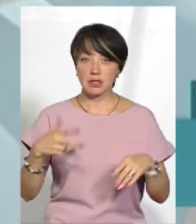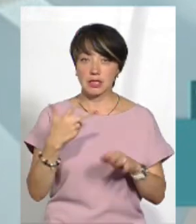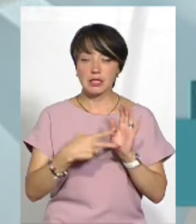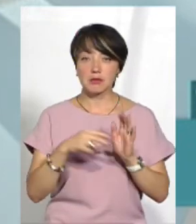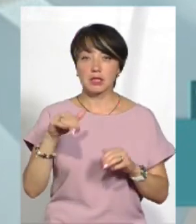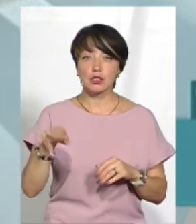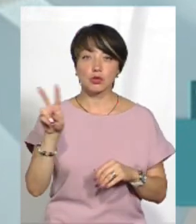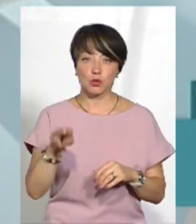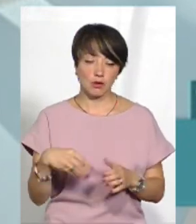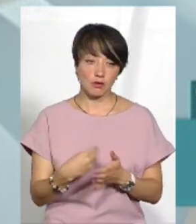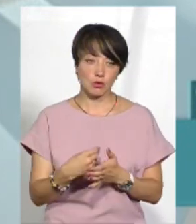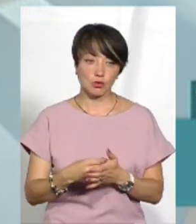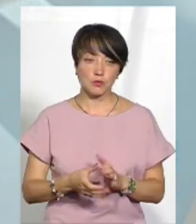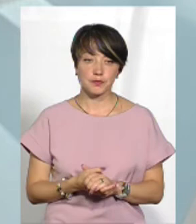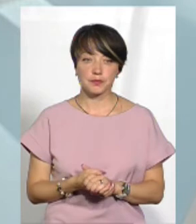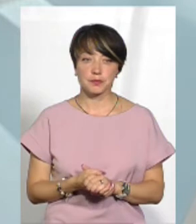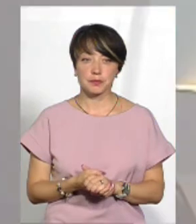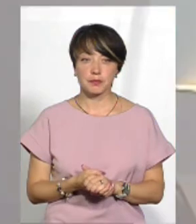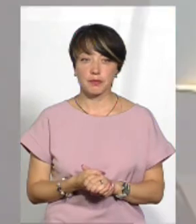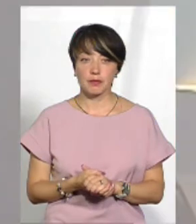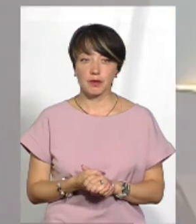37 тисяч доларів коштує. У програмі